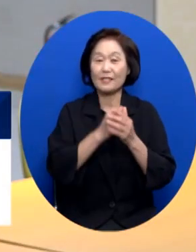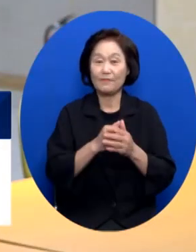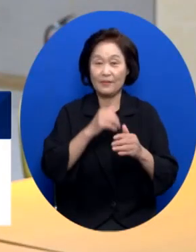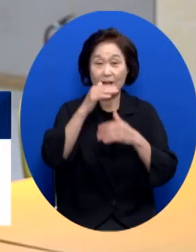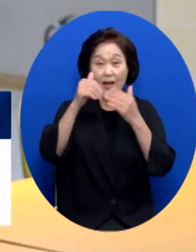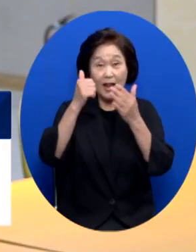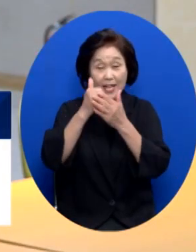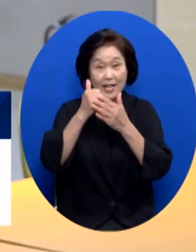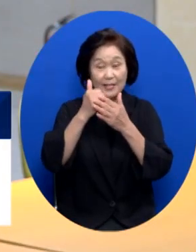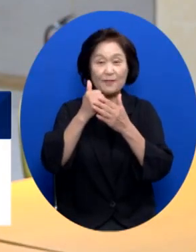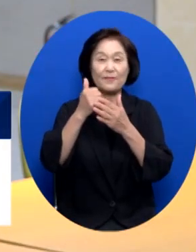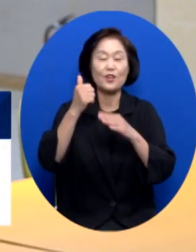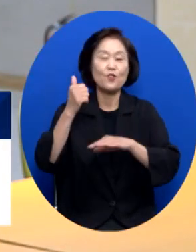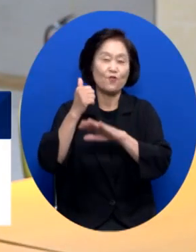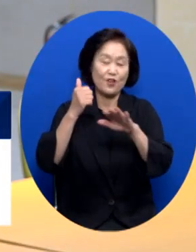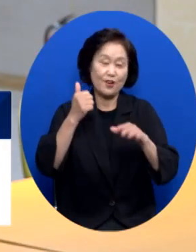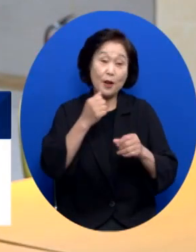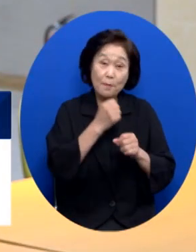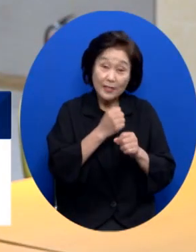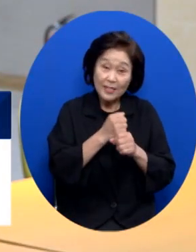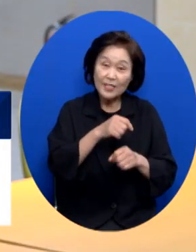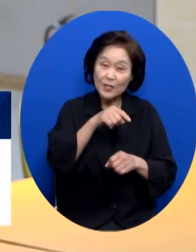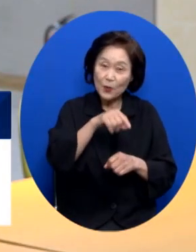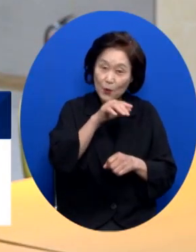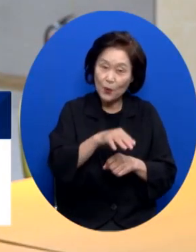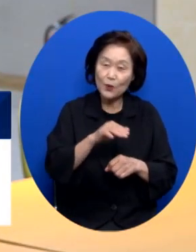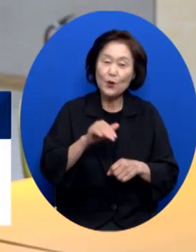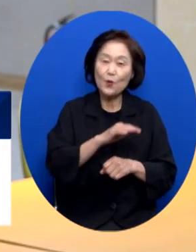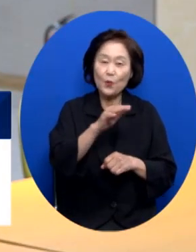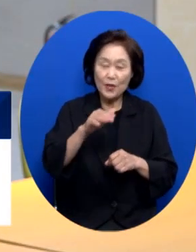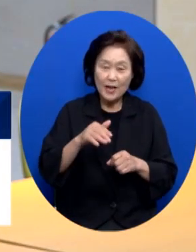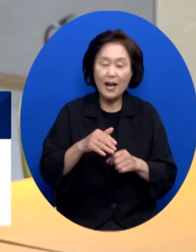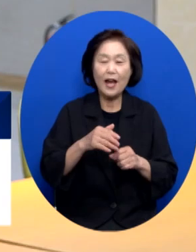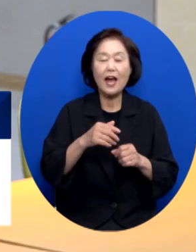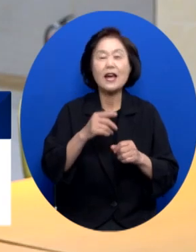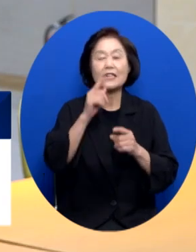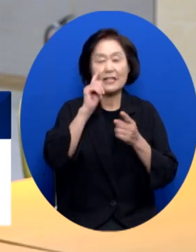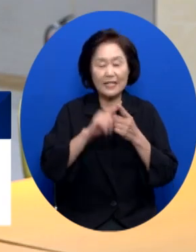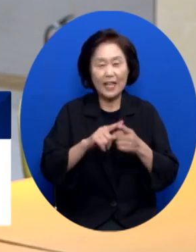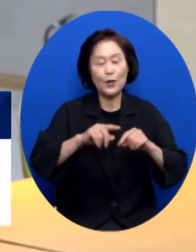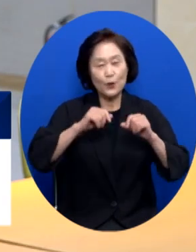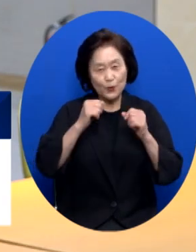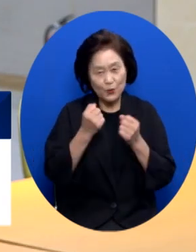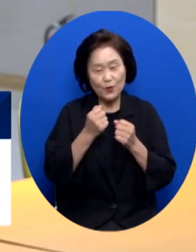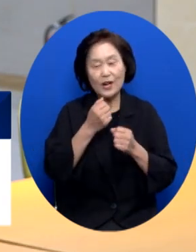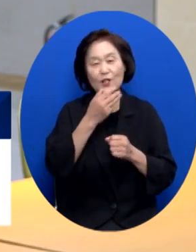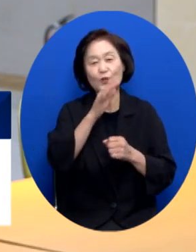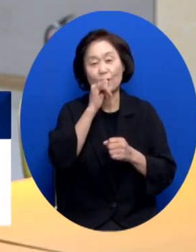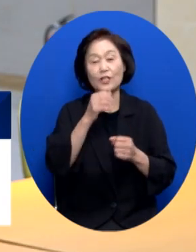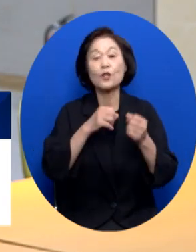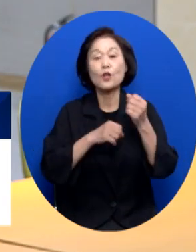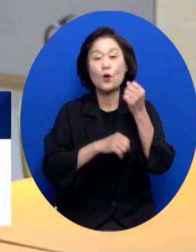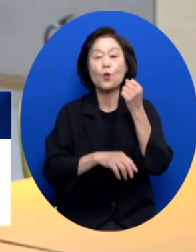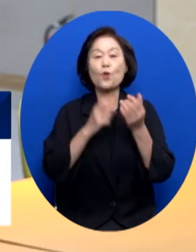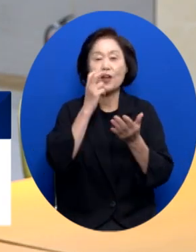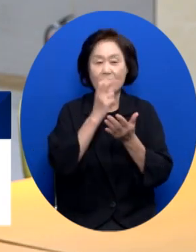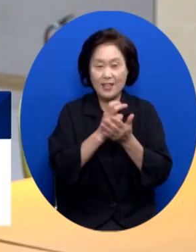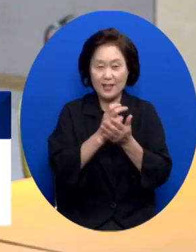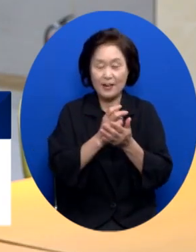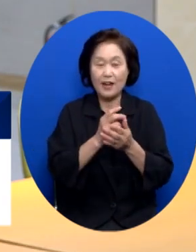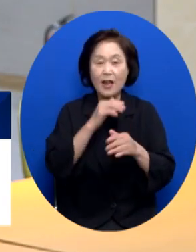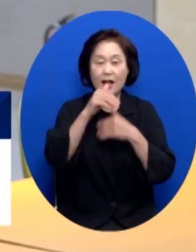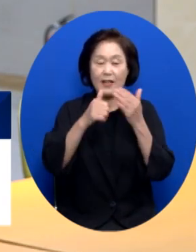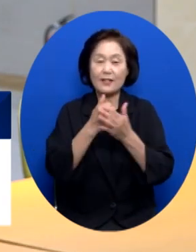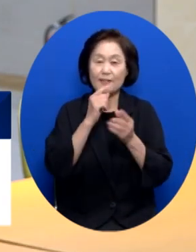우리를 만드신 그 자리로 우리가 가게끔 해주시는 그 원리 말씀과 더불어 같이